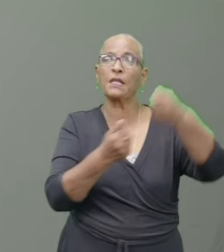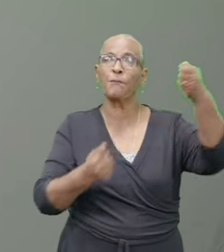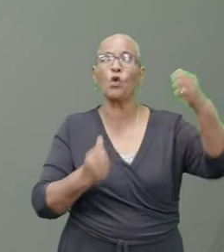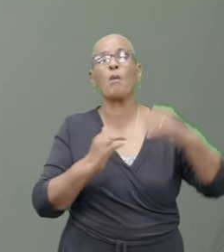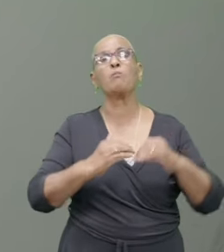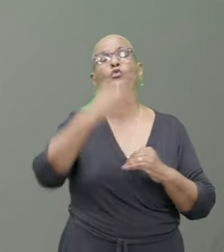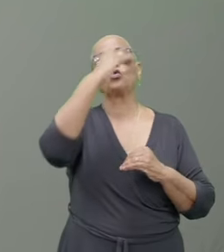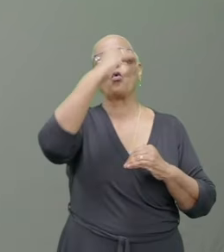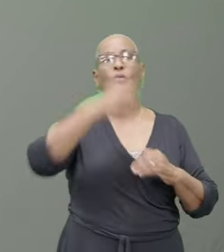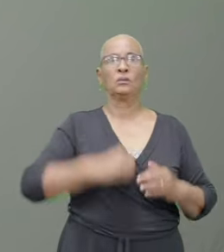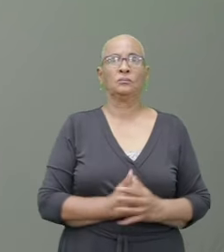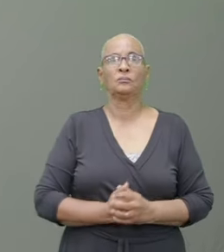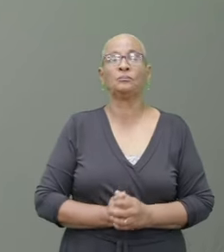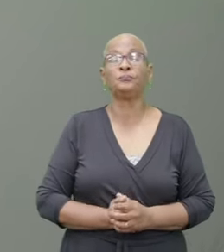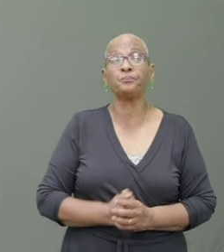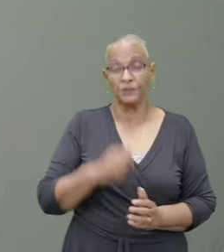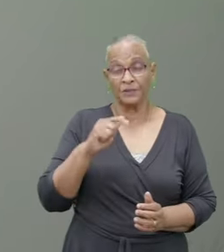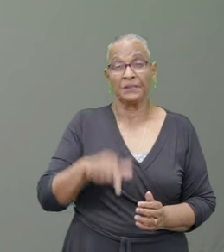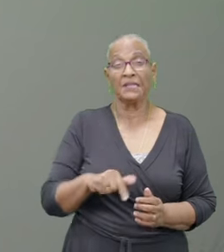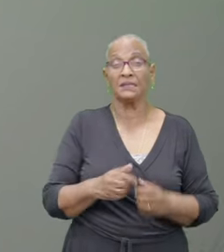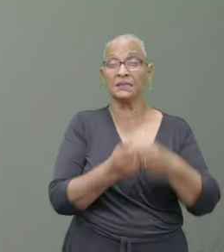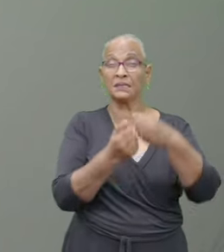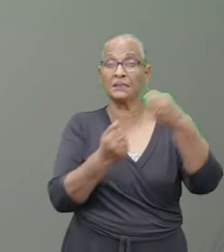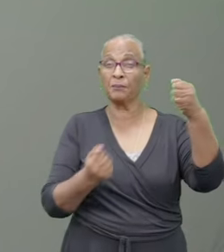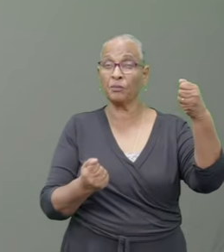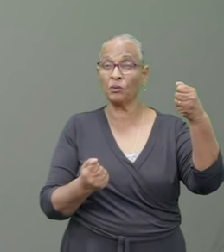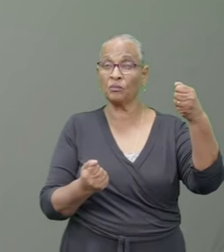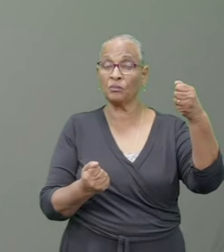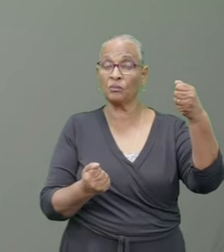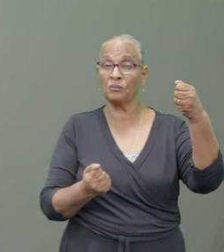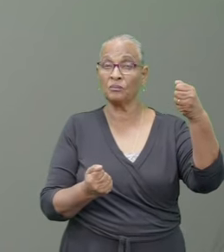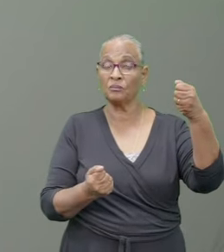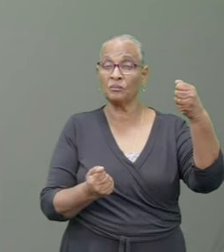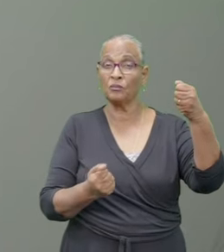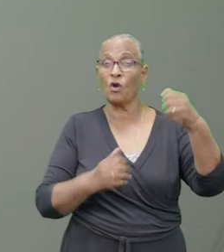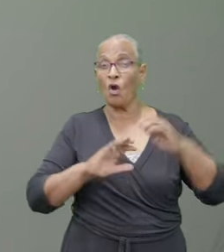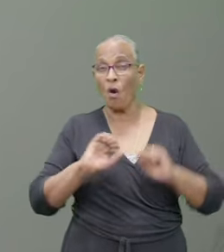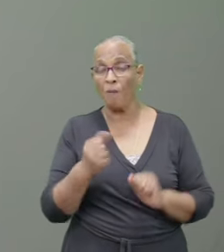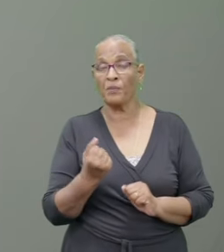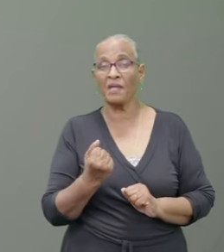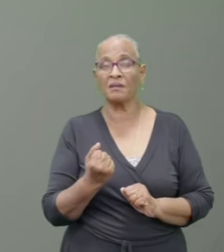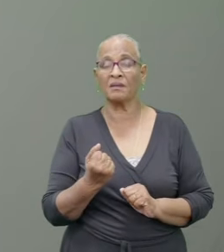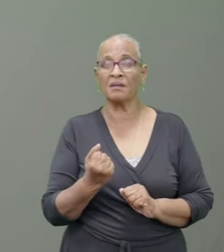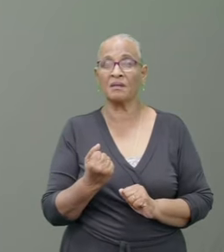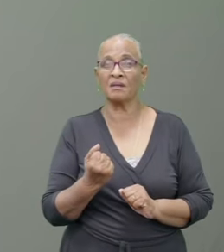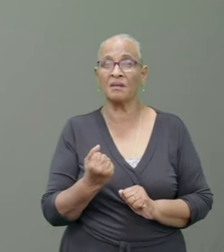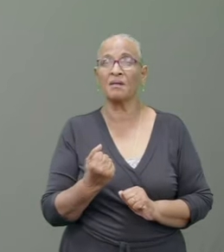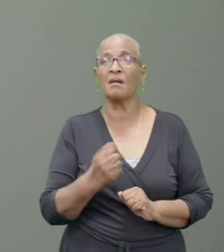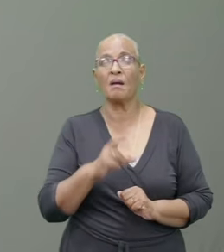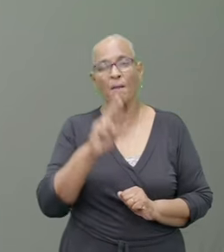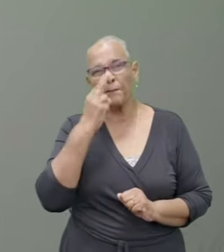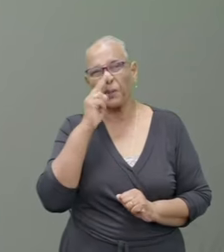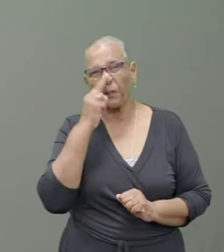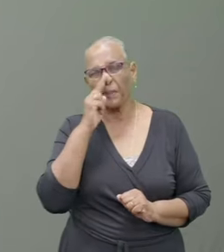is noodzakelijk geweest, onvermijdelijk geweest, omdat je eigenlijk ook moet